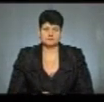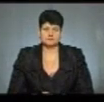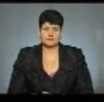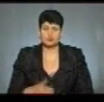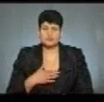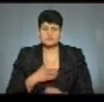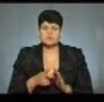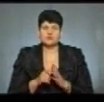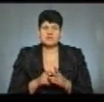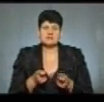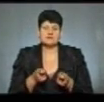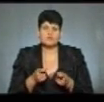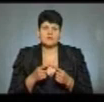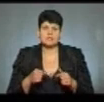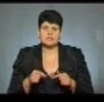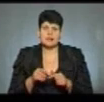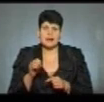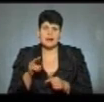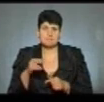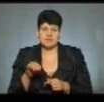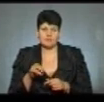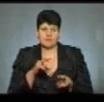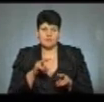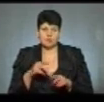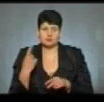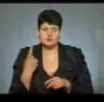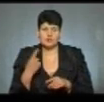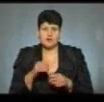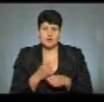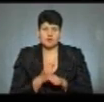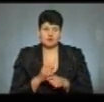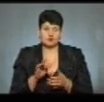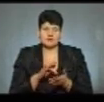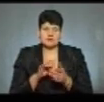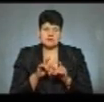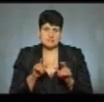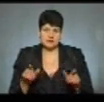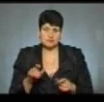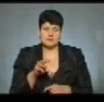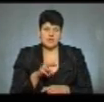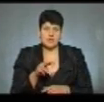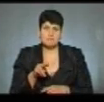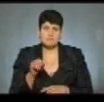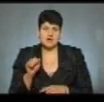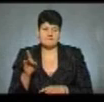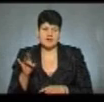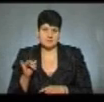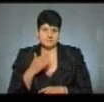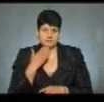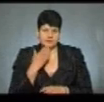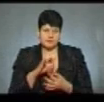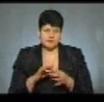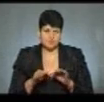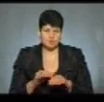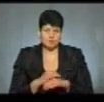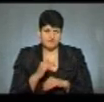У нашій студії завідувачка відділу епіднагляду обласного лабораторного центру Марія Павєлєва. Запитаємо детальніше про ситуацію із захворюваністю. Кажу